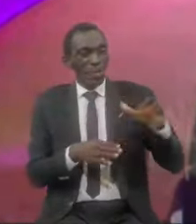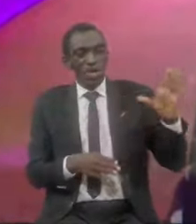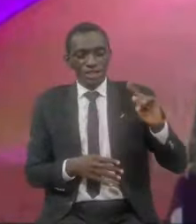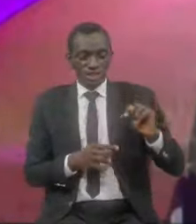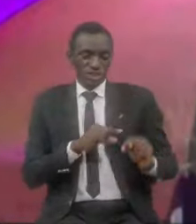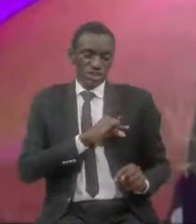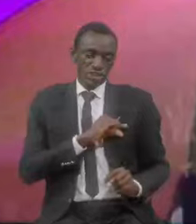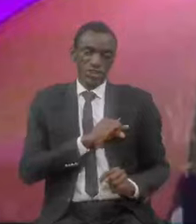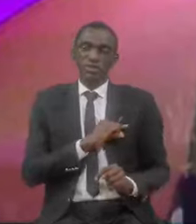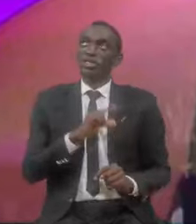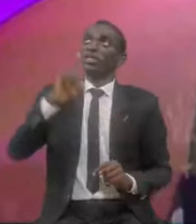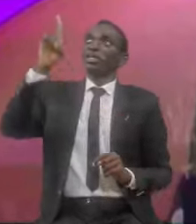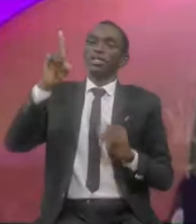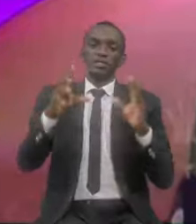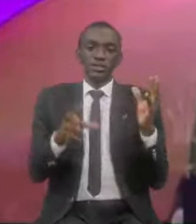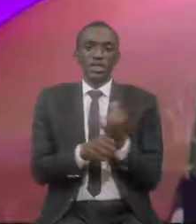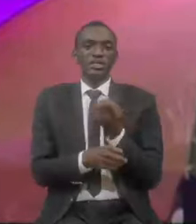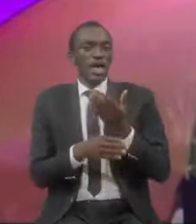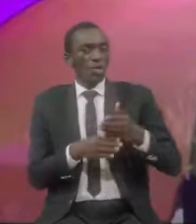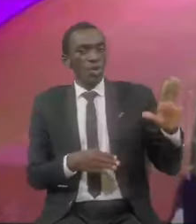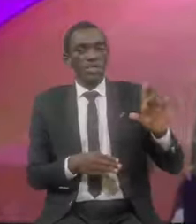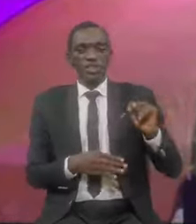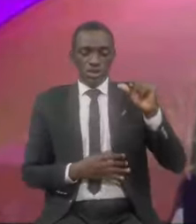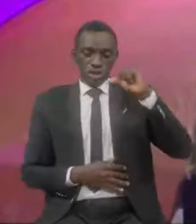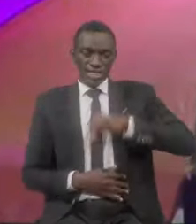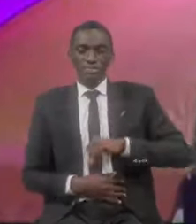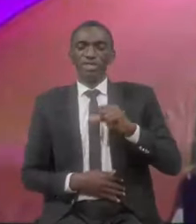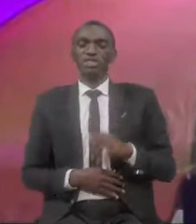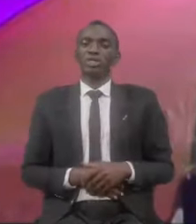condamnation, il ôte la culpabilité,